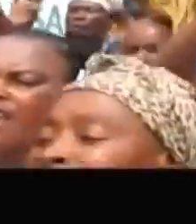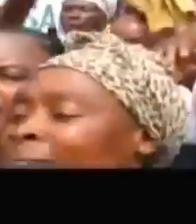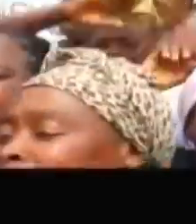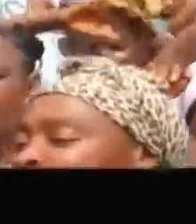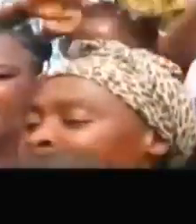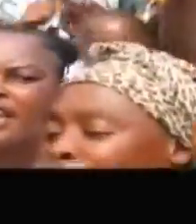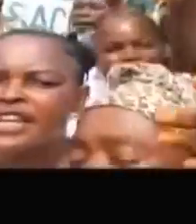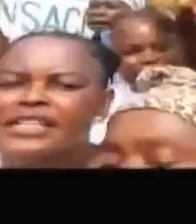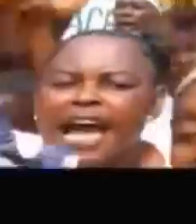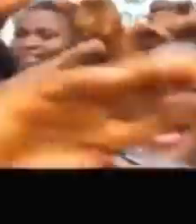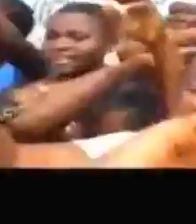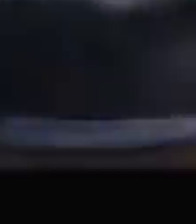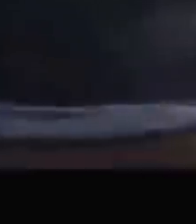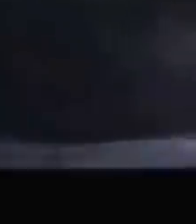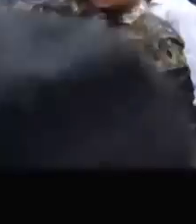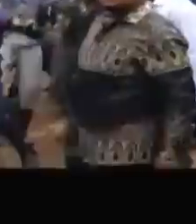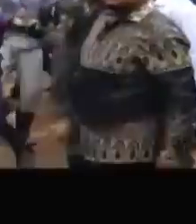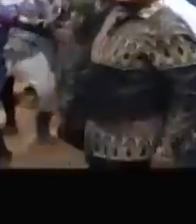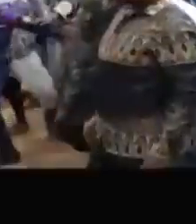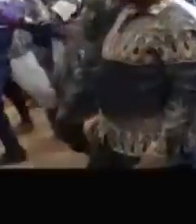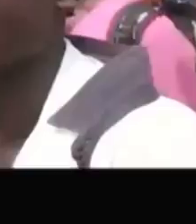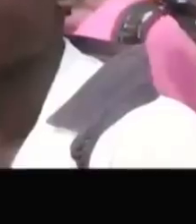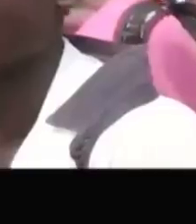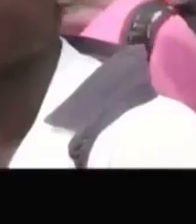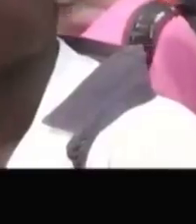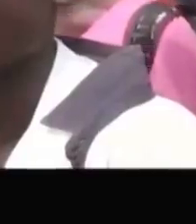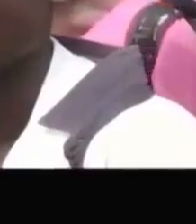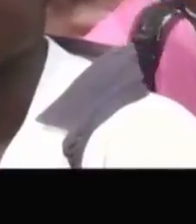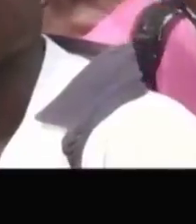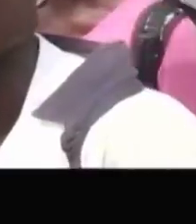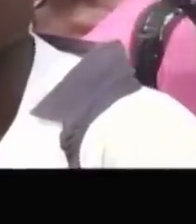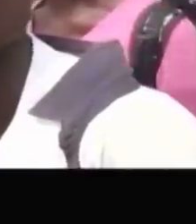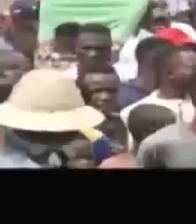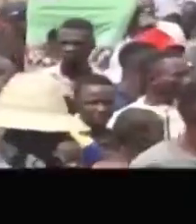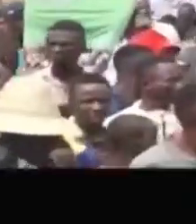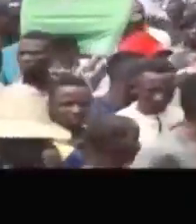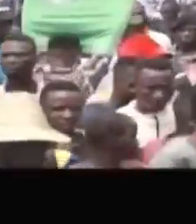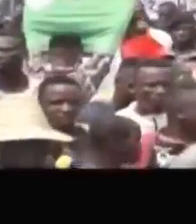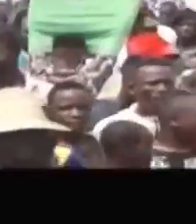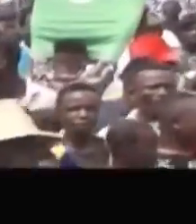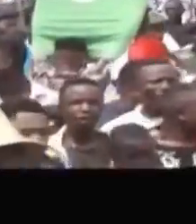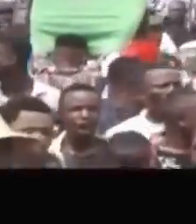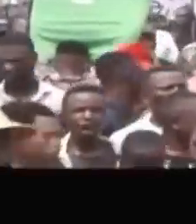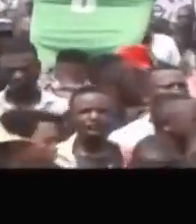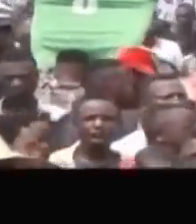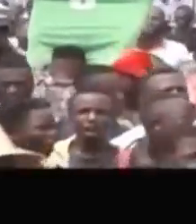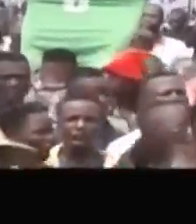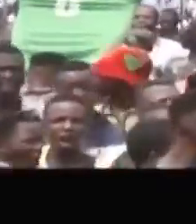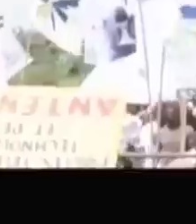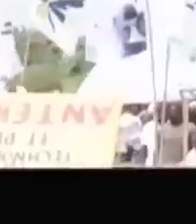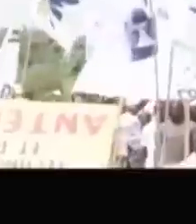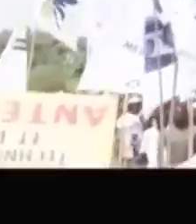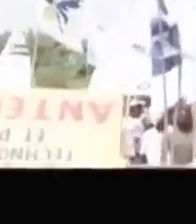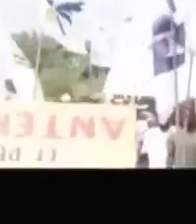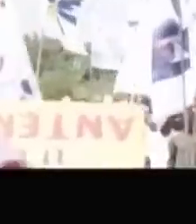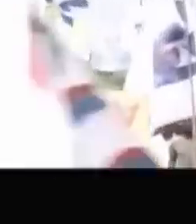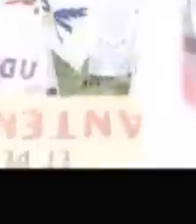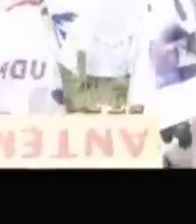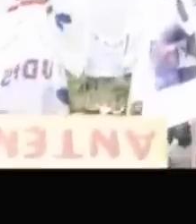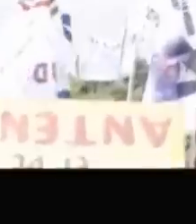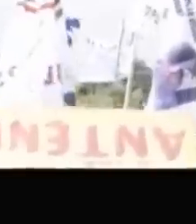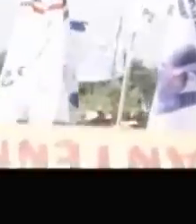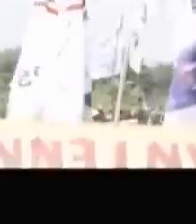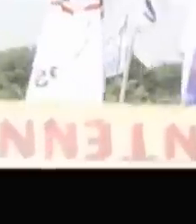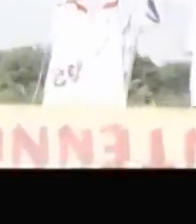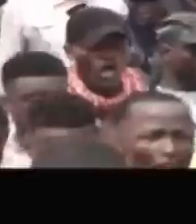VPM Jean-Pierre Liaou était accompagné par une foule compacte en liesse, arborant les effigies et drapeaux de l'UDPS en signe d'adhésion à l'appel